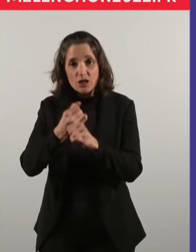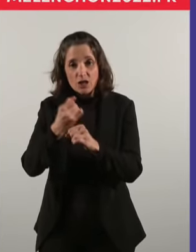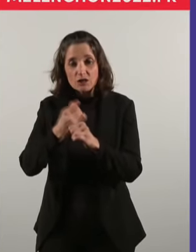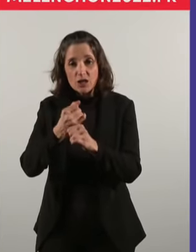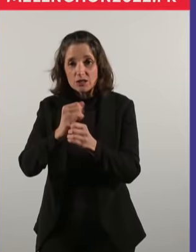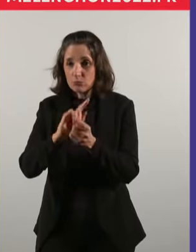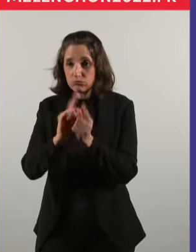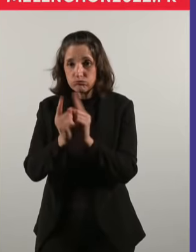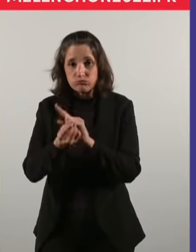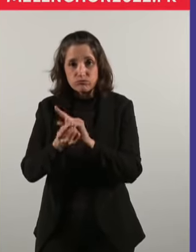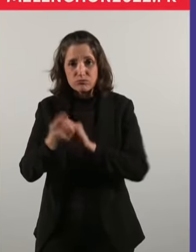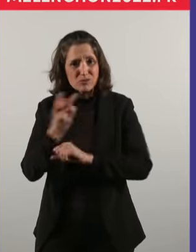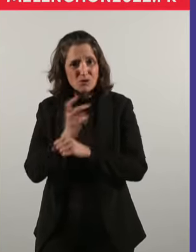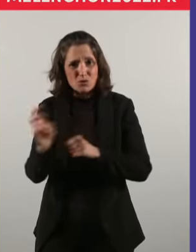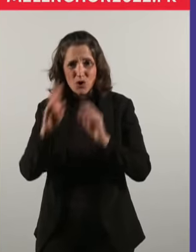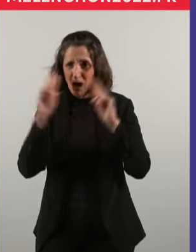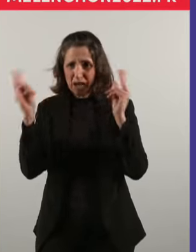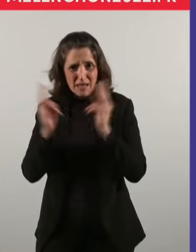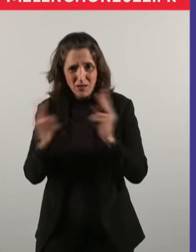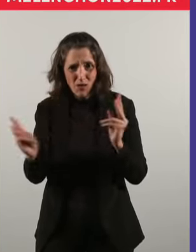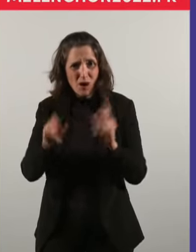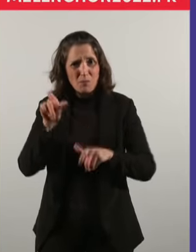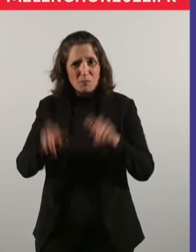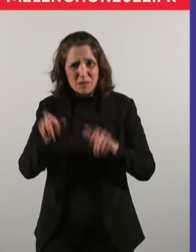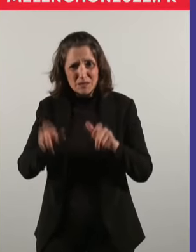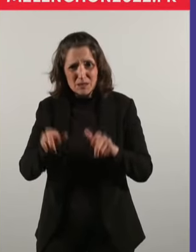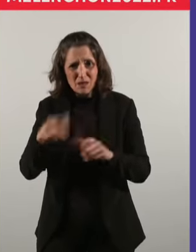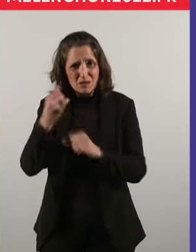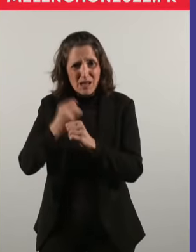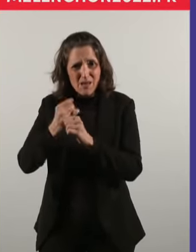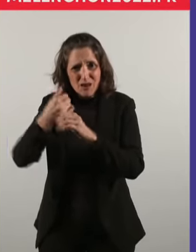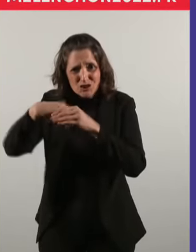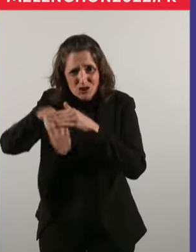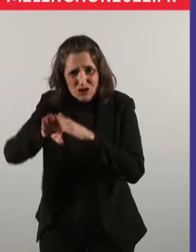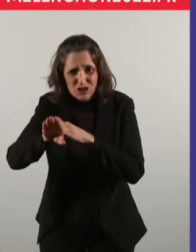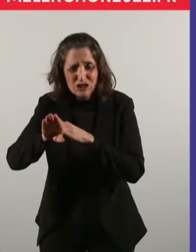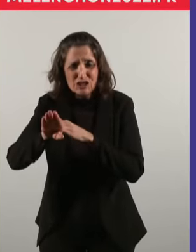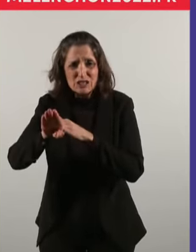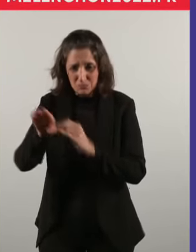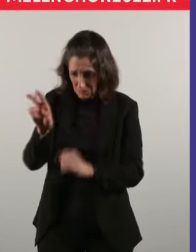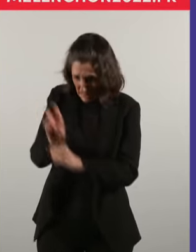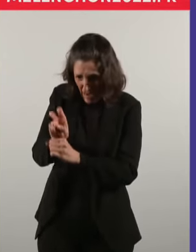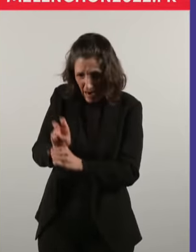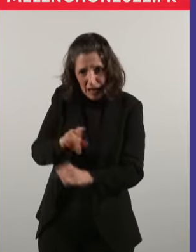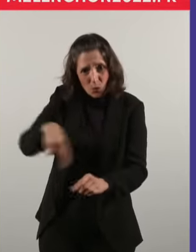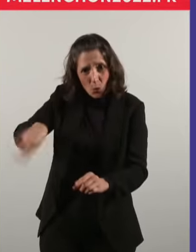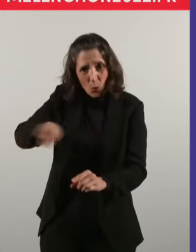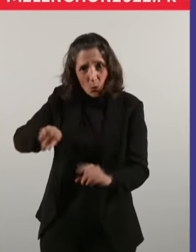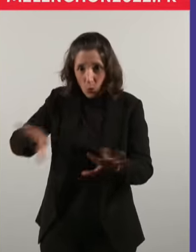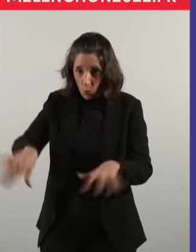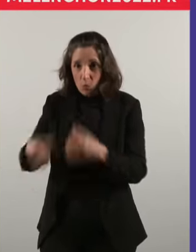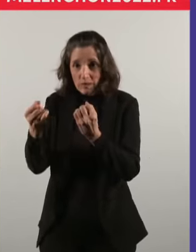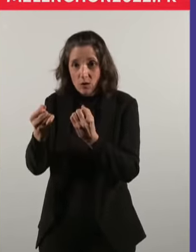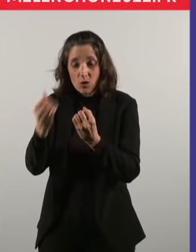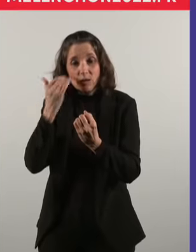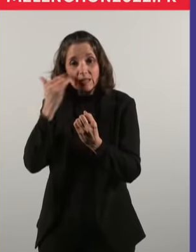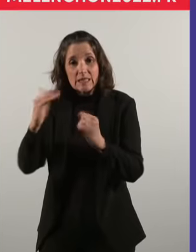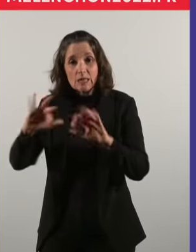des techniciens, des ouvrières et des ouvriers qui les servent. D'ailleurs, on les gardera tous, parce qu'il n'y a qu'eux qui savent comment on peut démonter un bazar